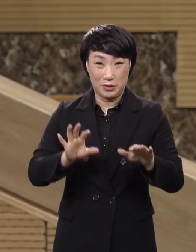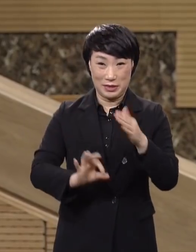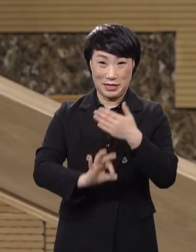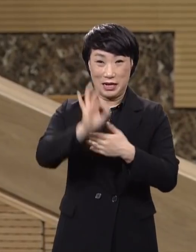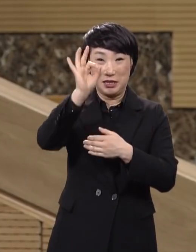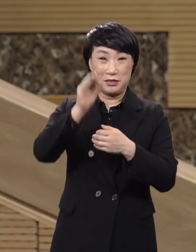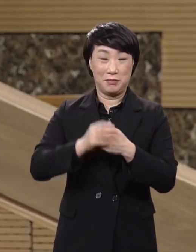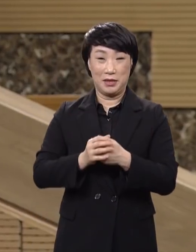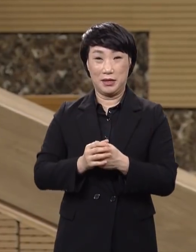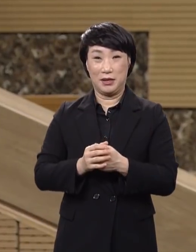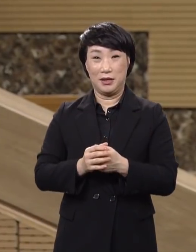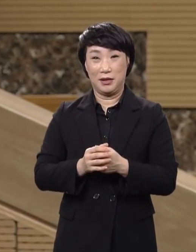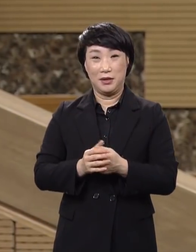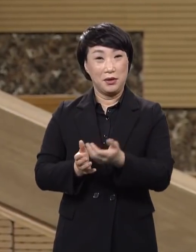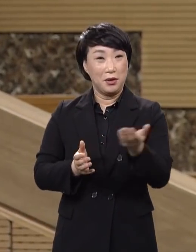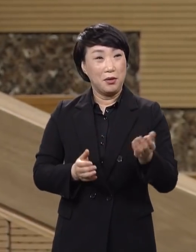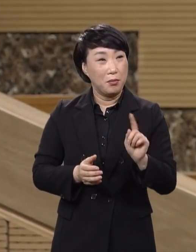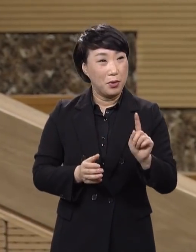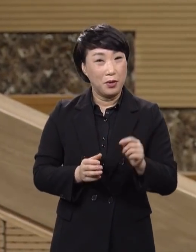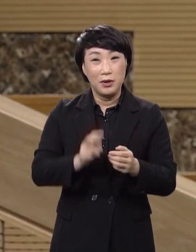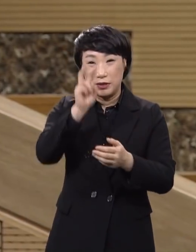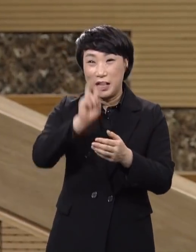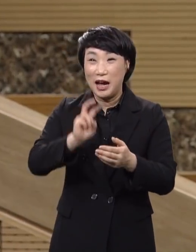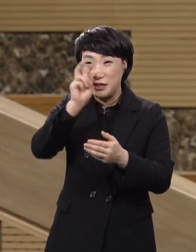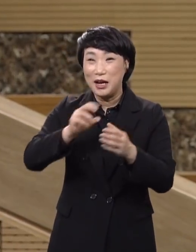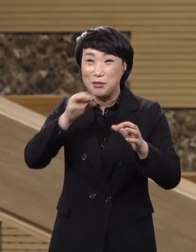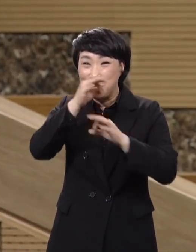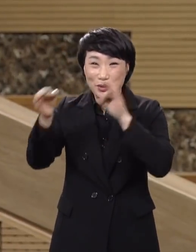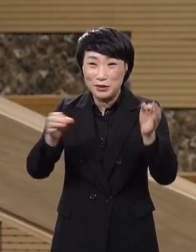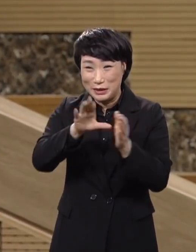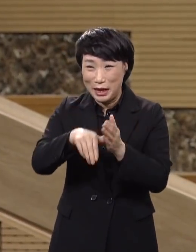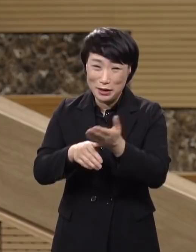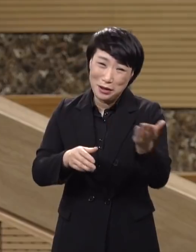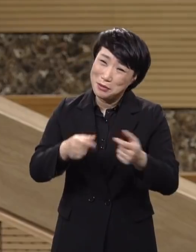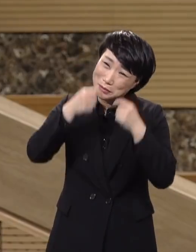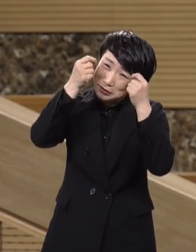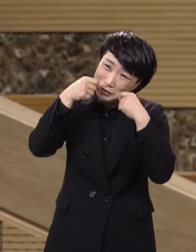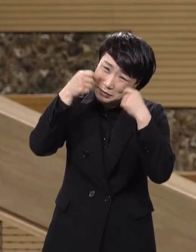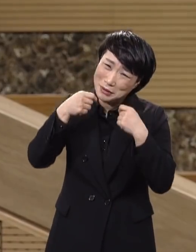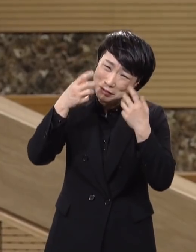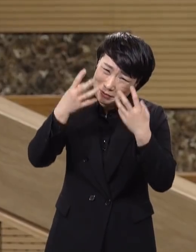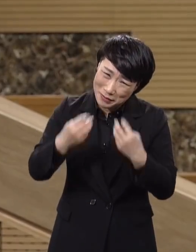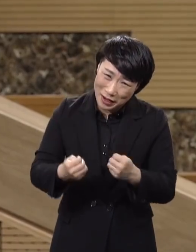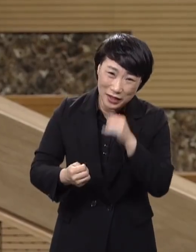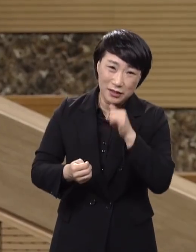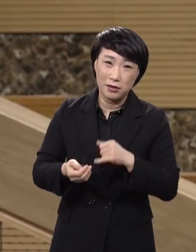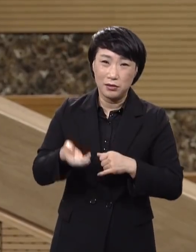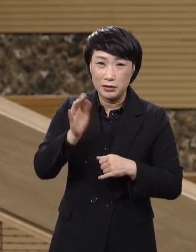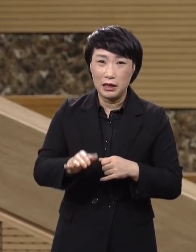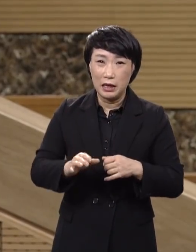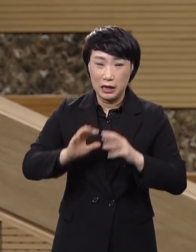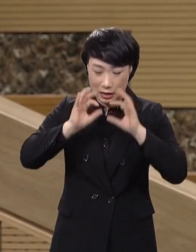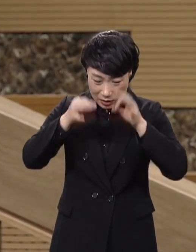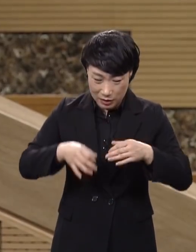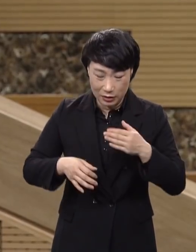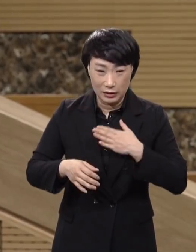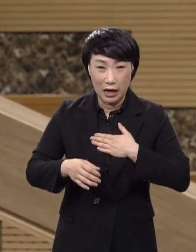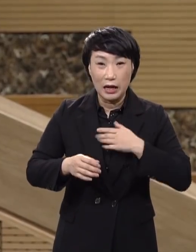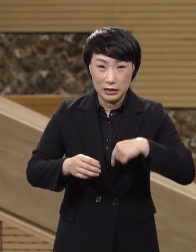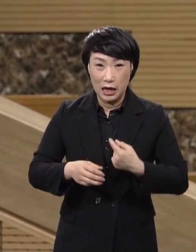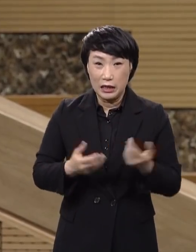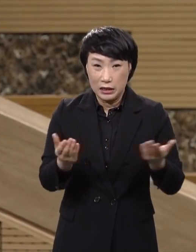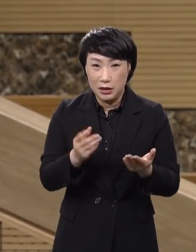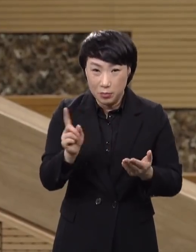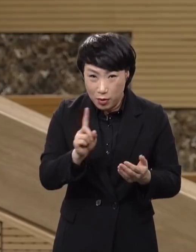여러분 뭐 찬양 부르면서 많이 참 눈물도 흘렸는데 우리 자신들이 어떤